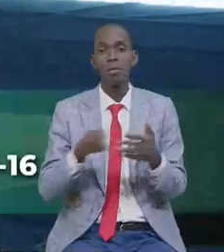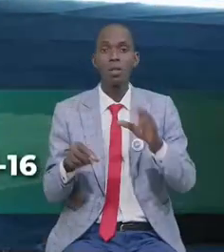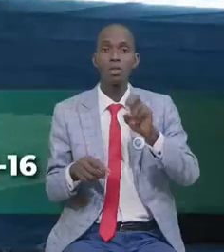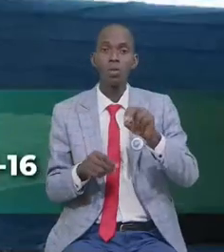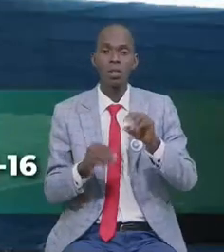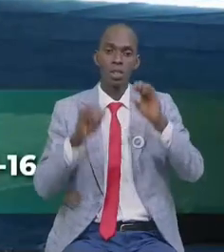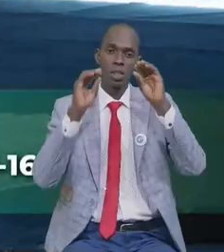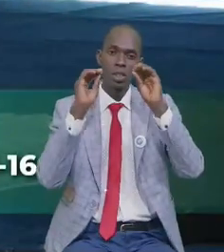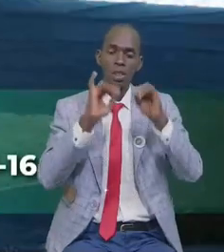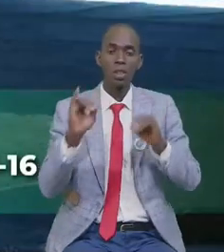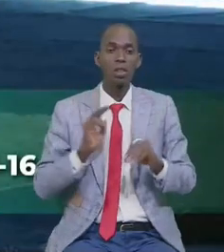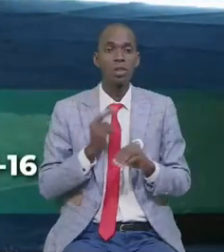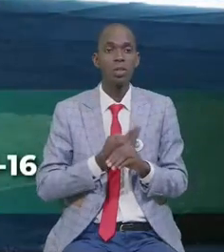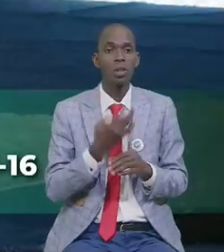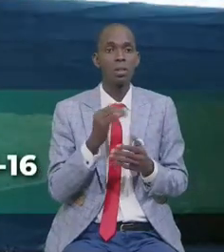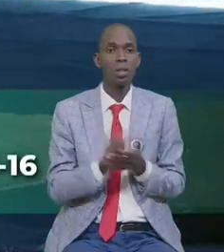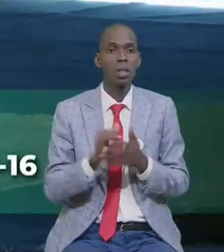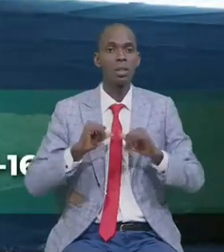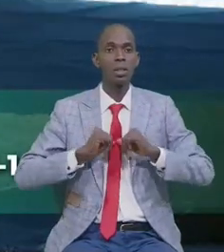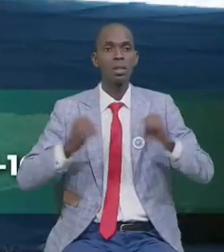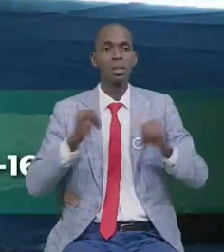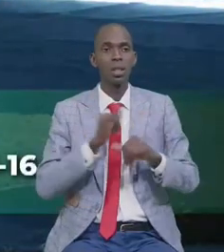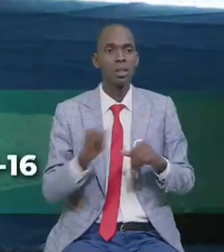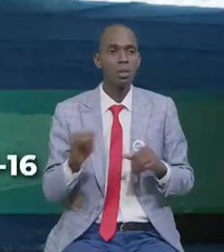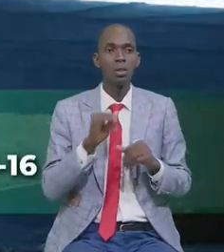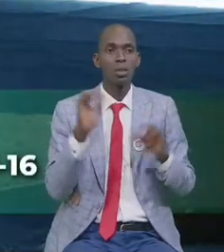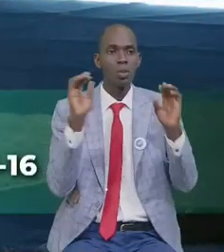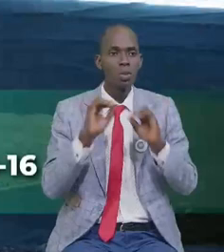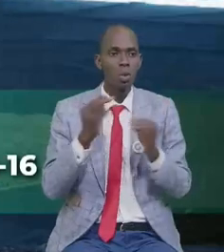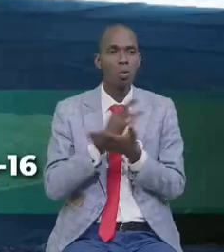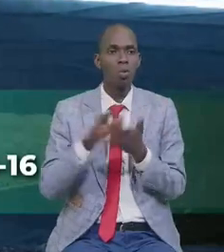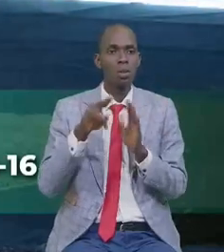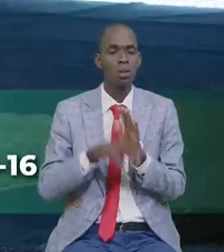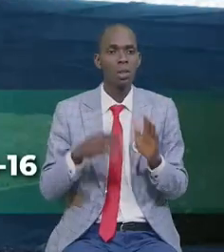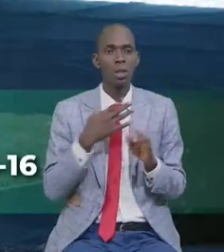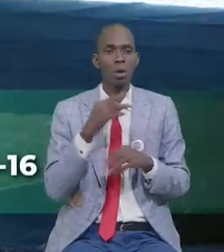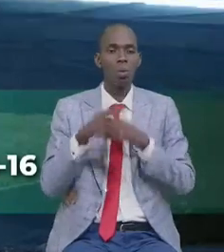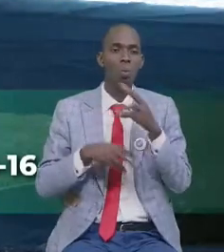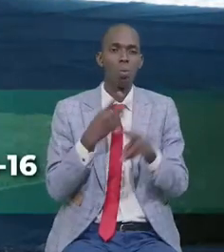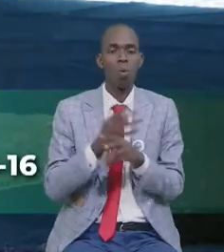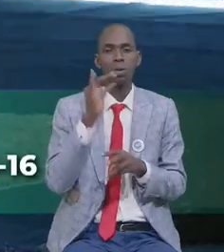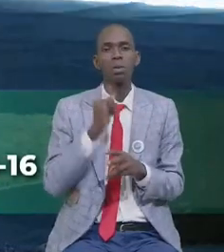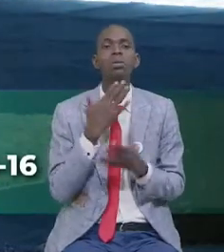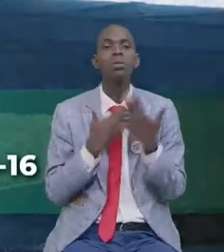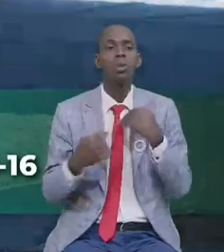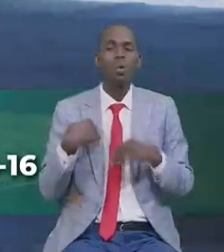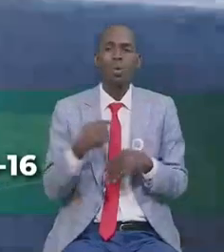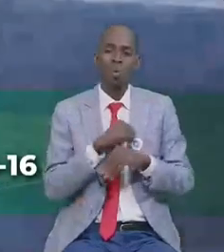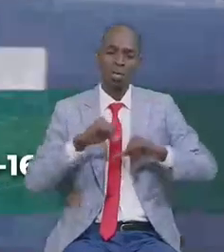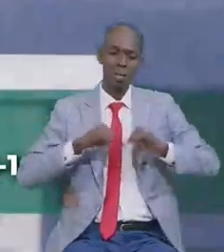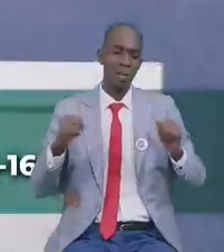enseigne à renoncer à l'impiété et aux convoitises mondaines. Lorsque la grâce de Dieu